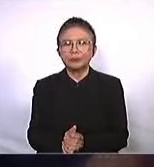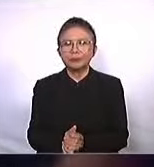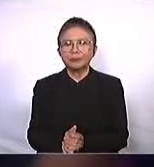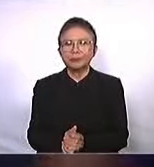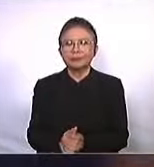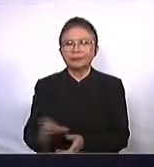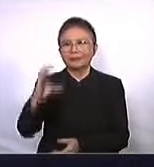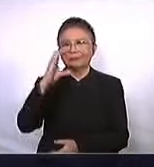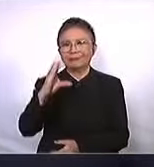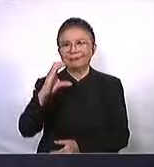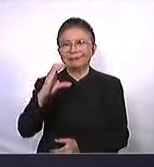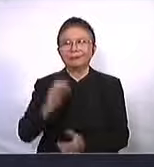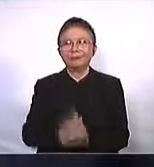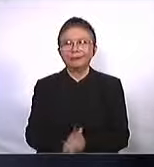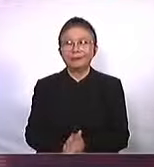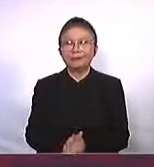Perdagangan C.